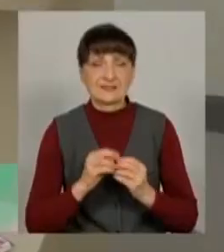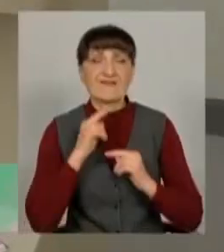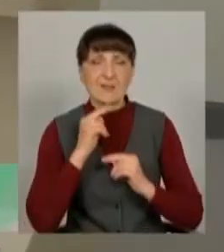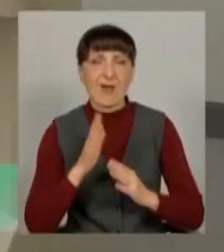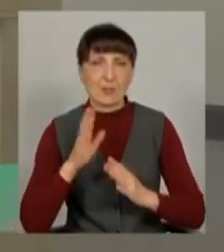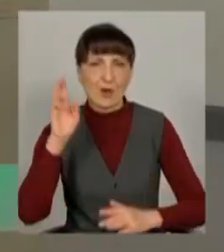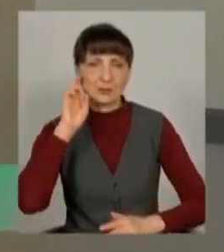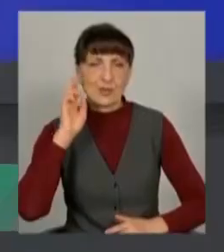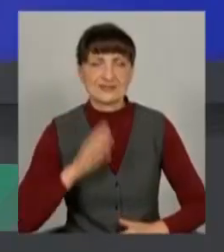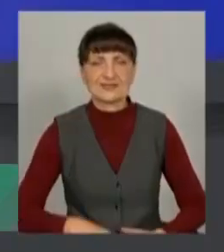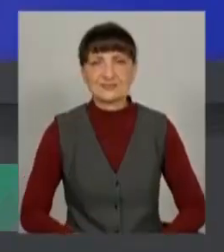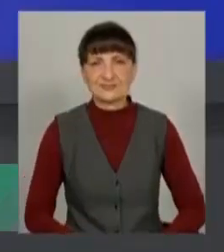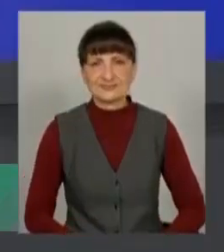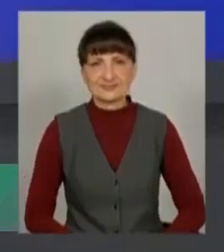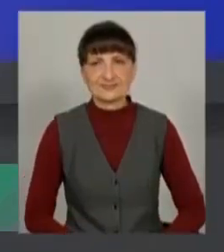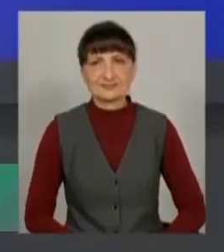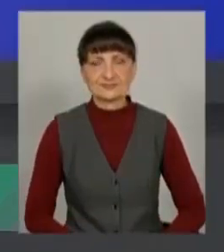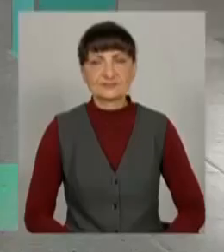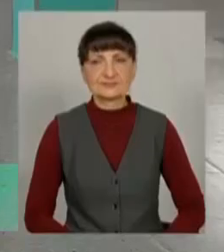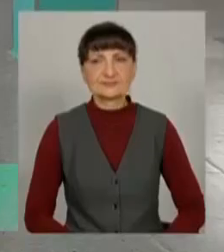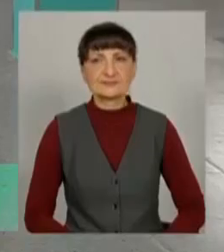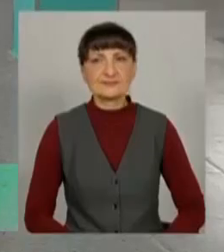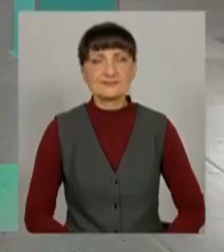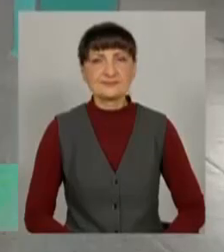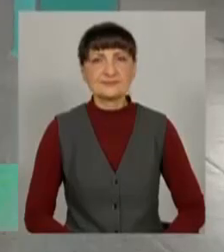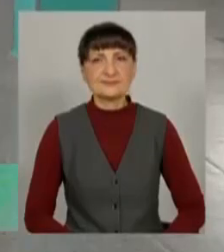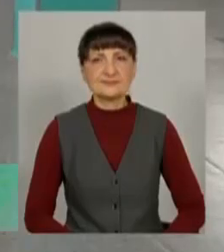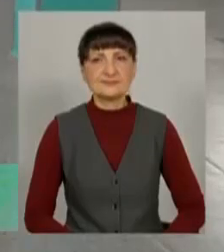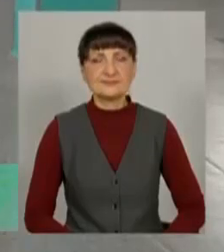внимания государства Айдана Нура Жак Ген телеканал Алмата